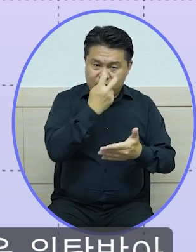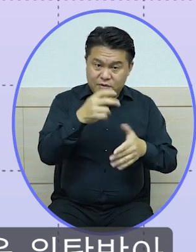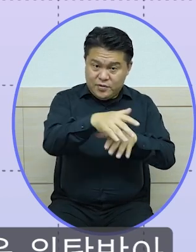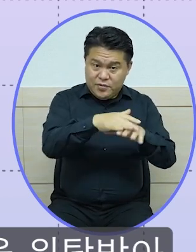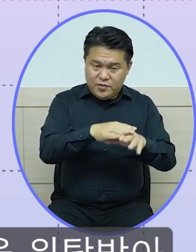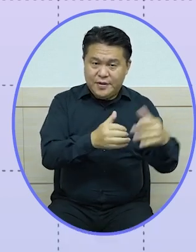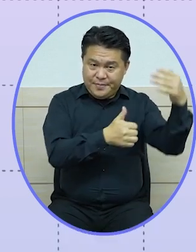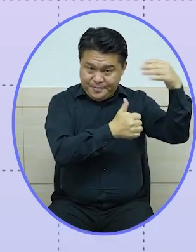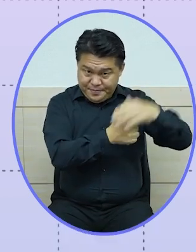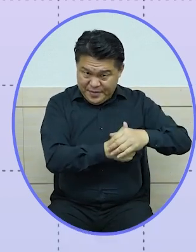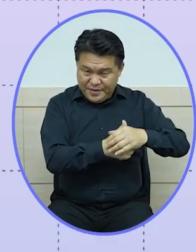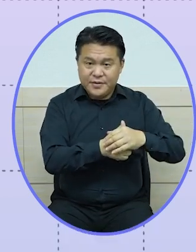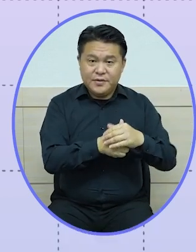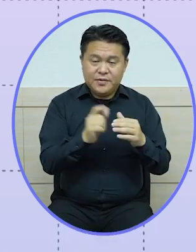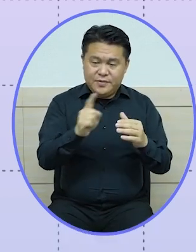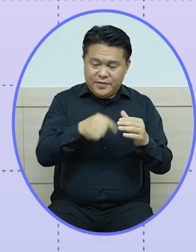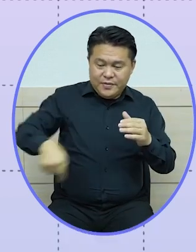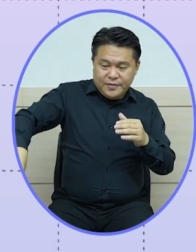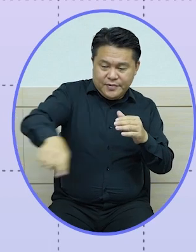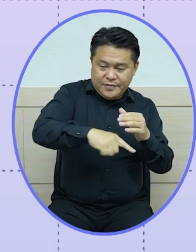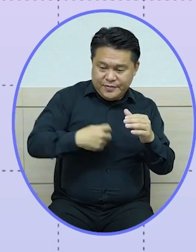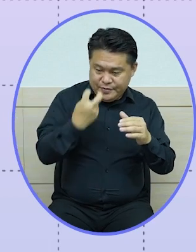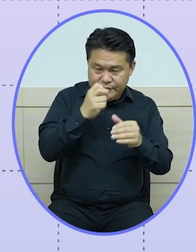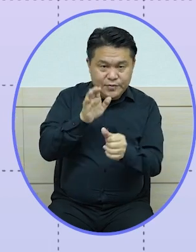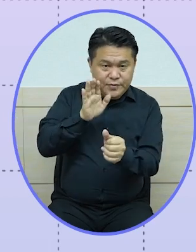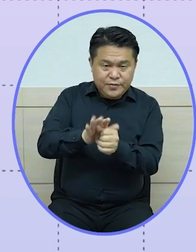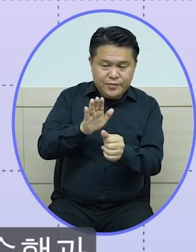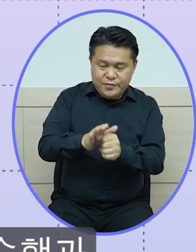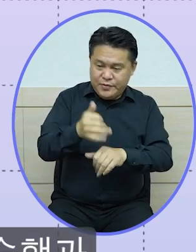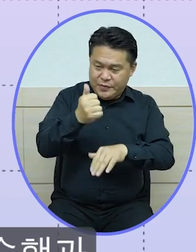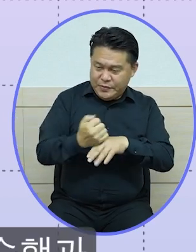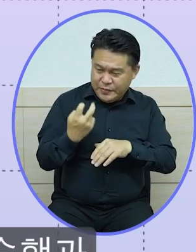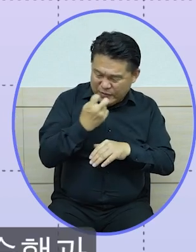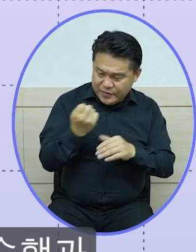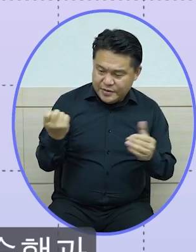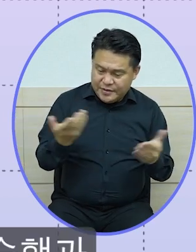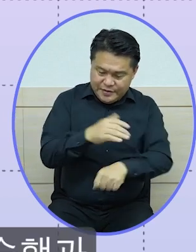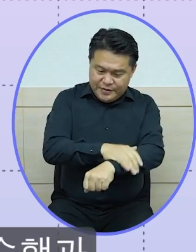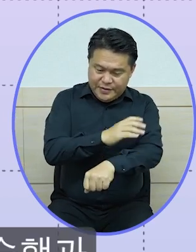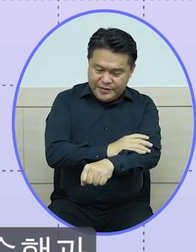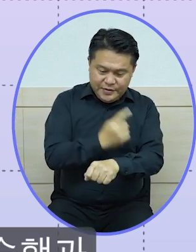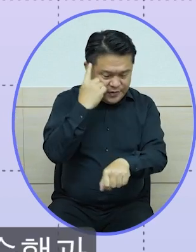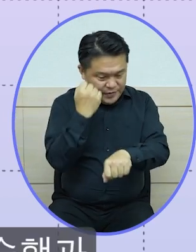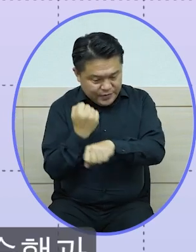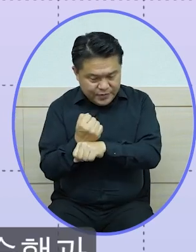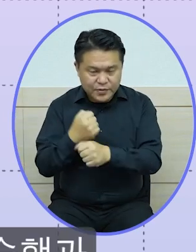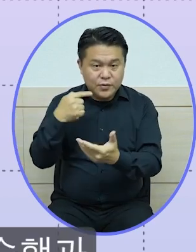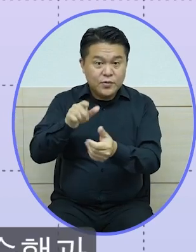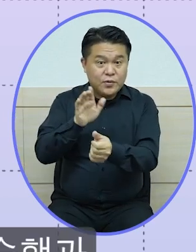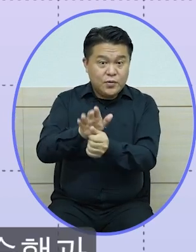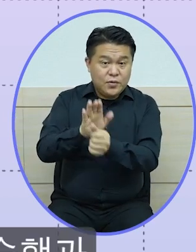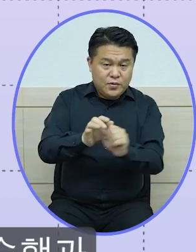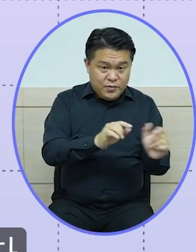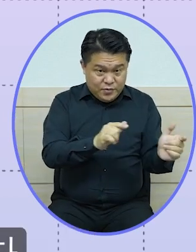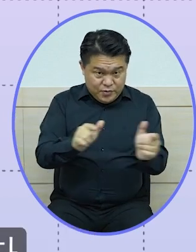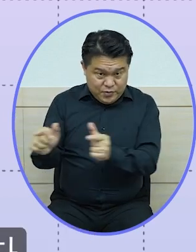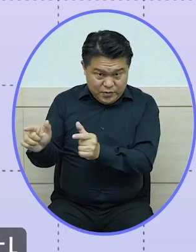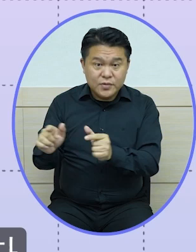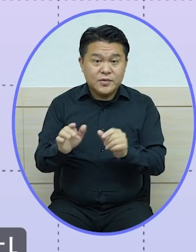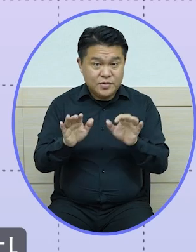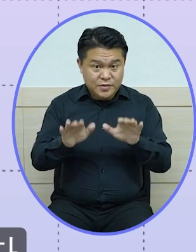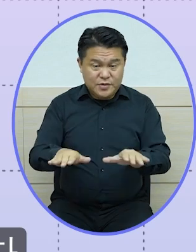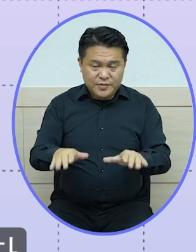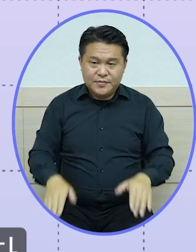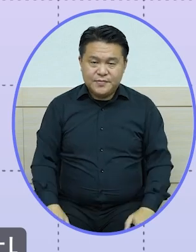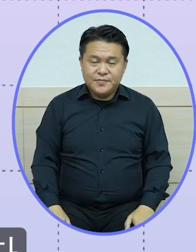구축사업을 위탁받아 수행기관 관리 및 지원, 실적관리, 직무개발 및 교육지원 등의 사업을 통해 사업수행과 일자리